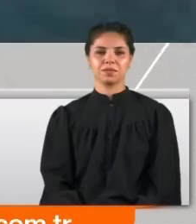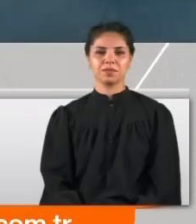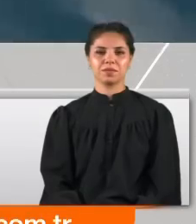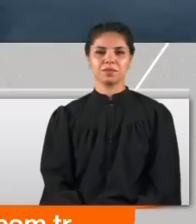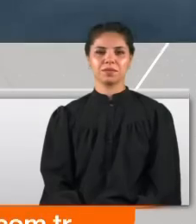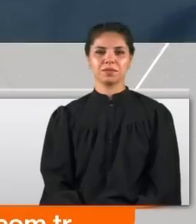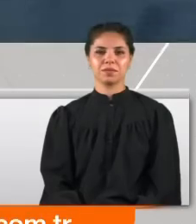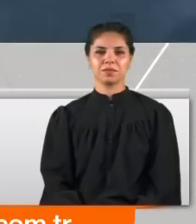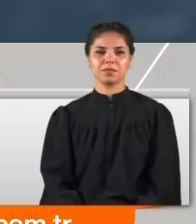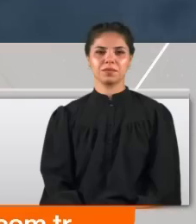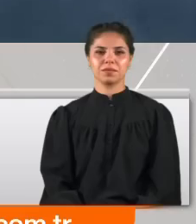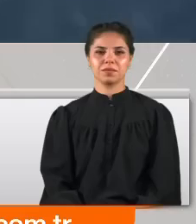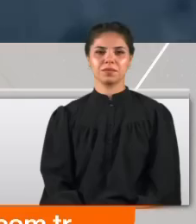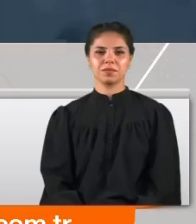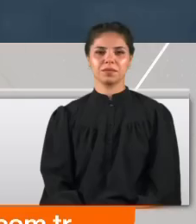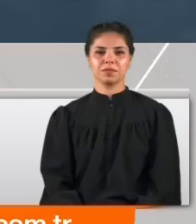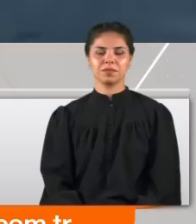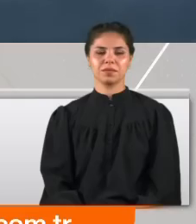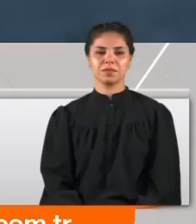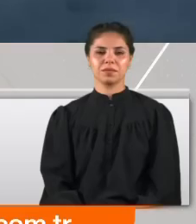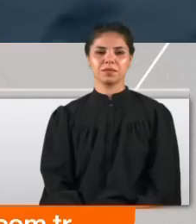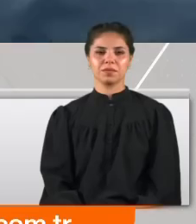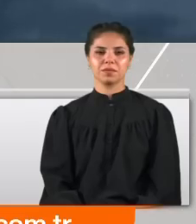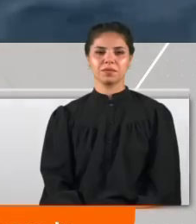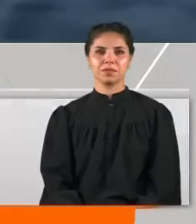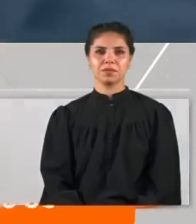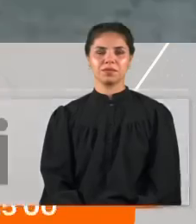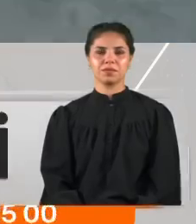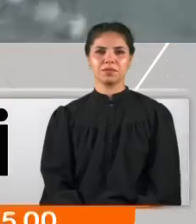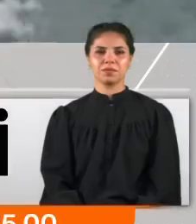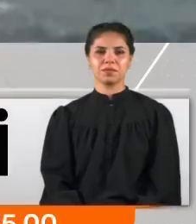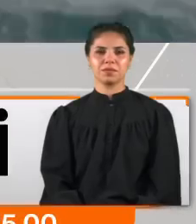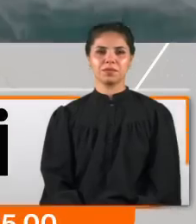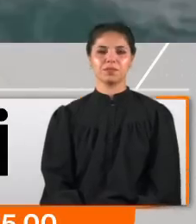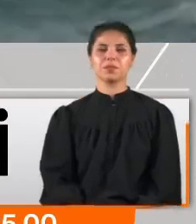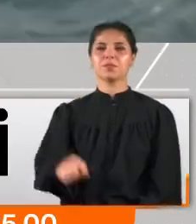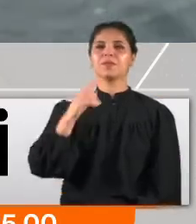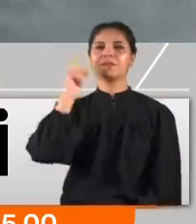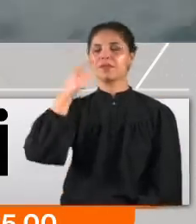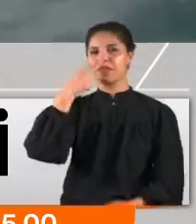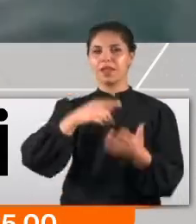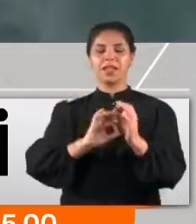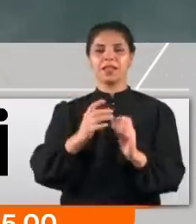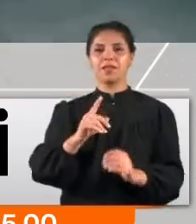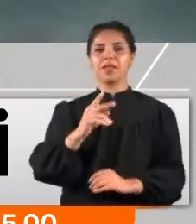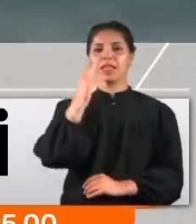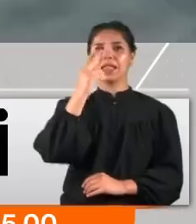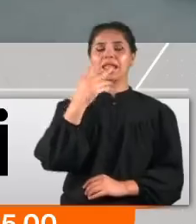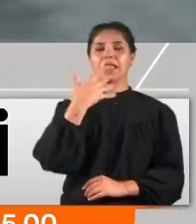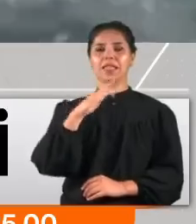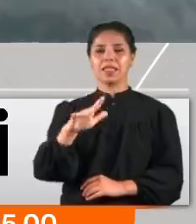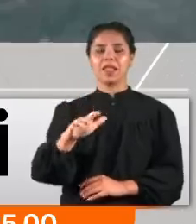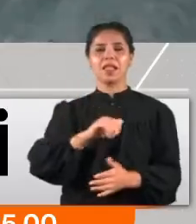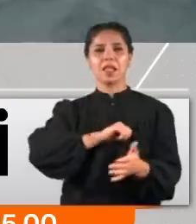bunu olabildiğince en iyi şekilde bitirdiğimi düşünüyorum. Türkoğlu'nun hedefi zorlu 7 okyanus